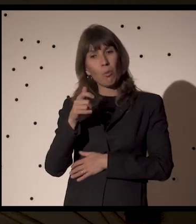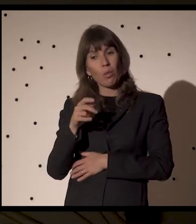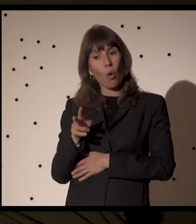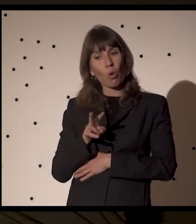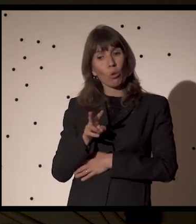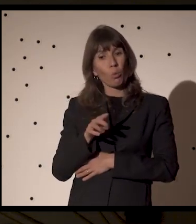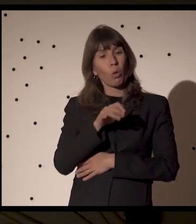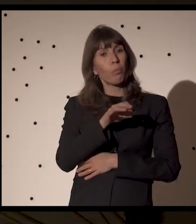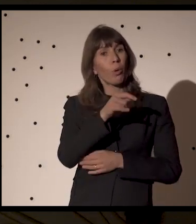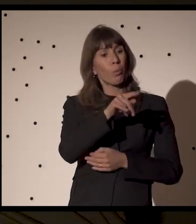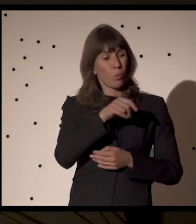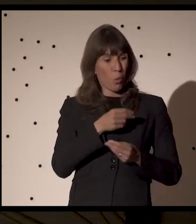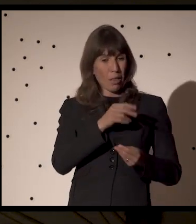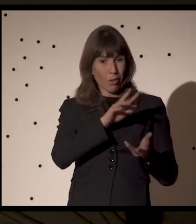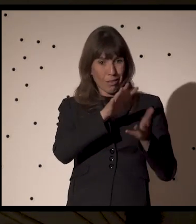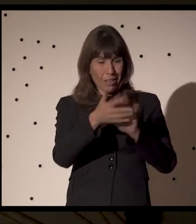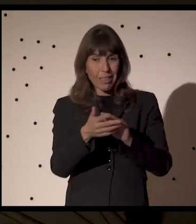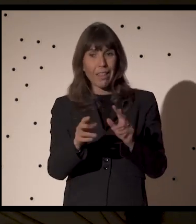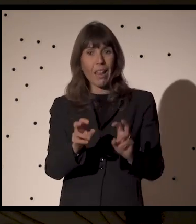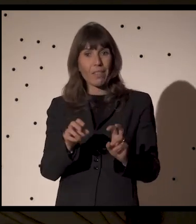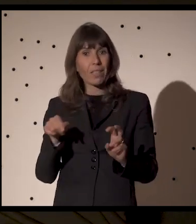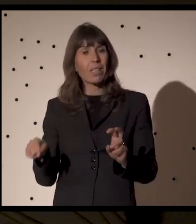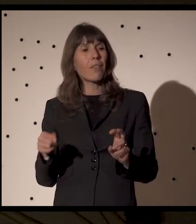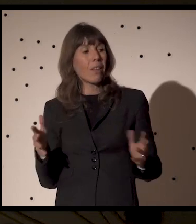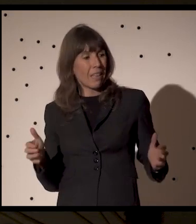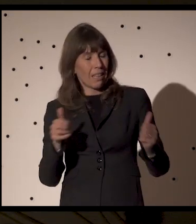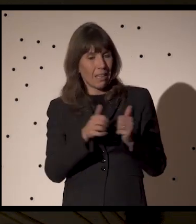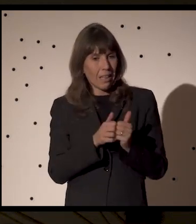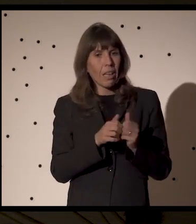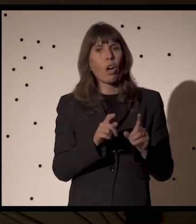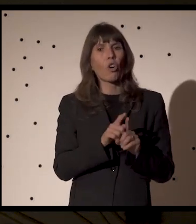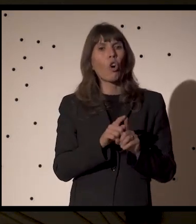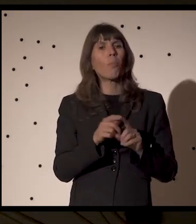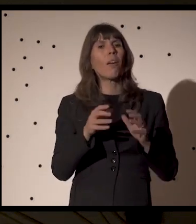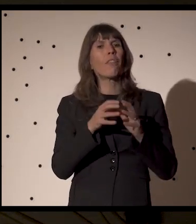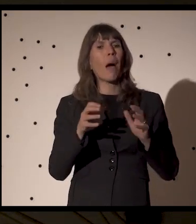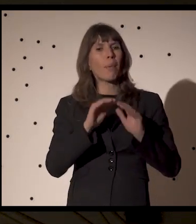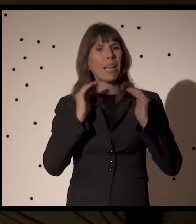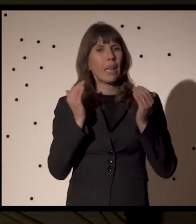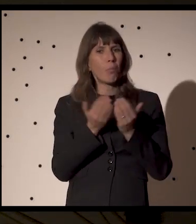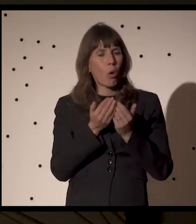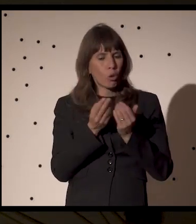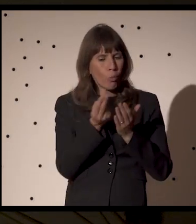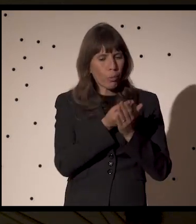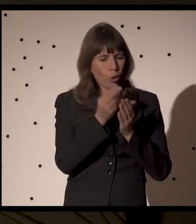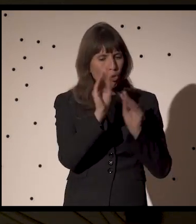televisivo alla fabbrica del mondo per l'appunto è animato questo progetto sfida di